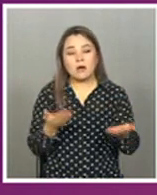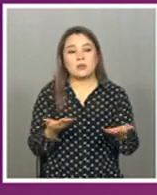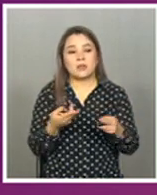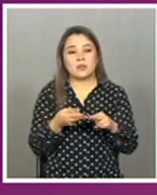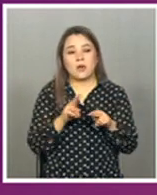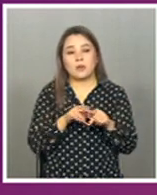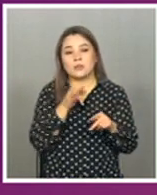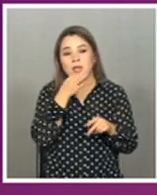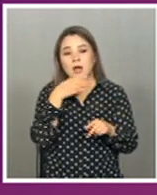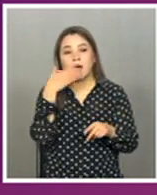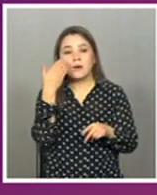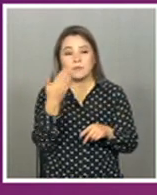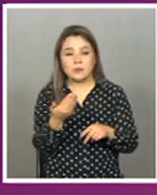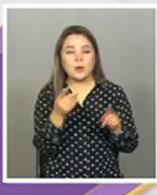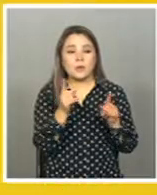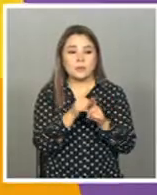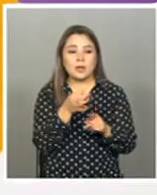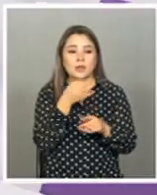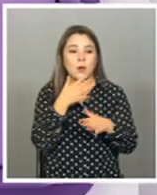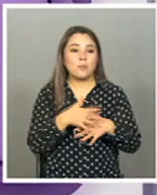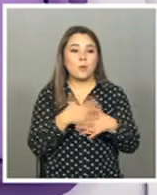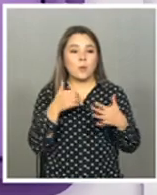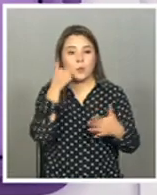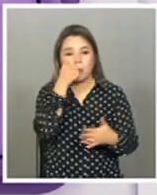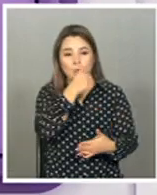тебе нравится больше?